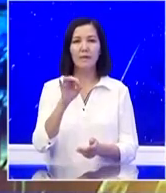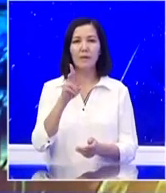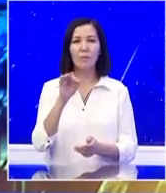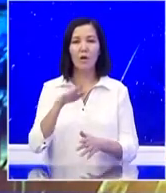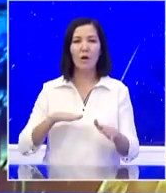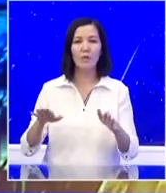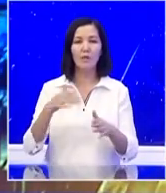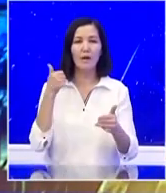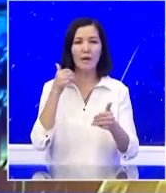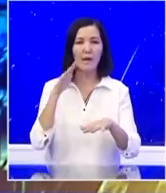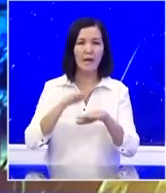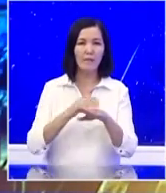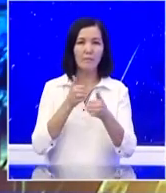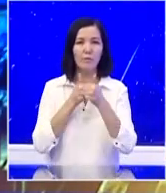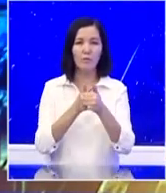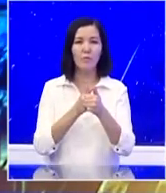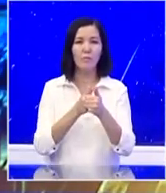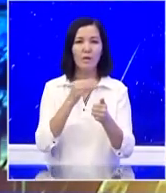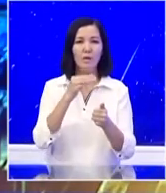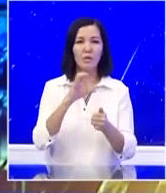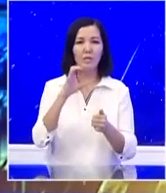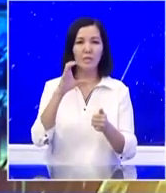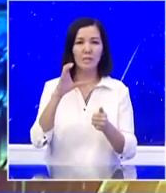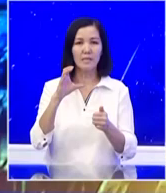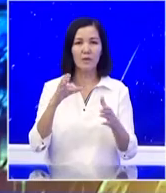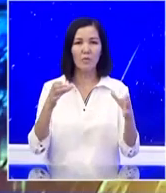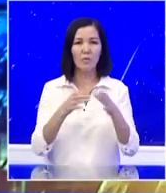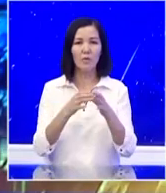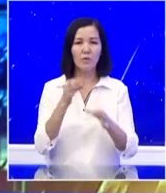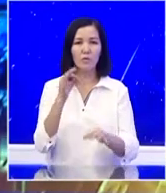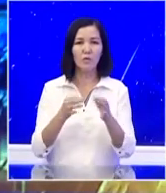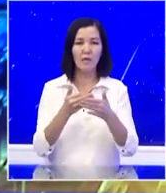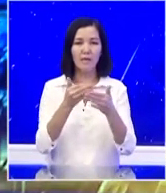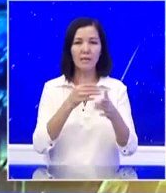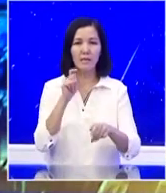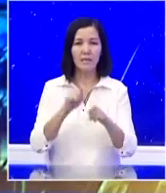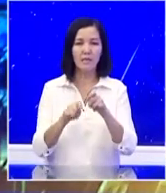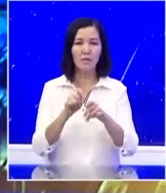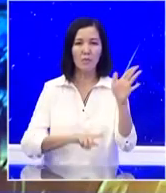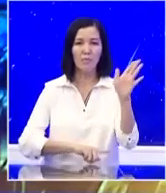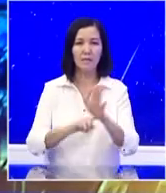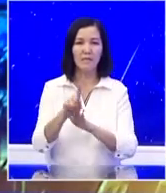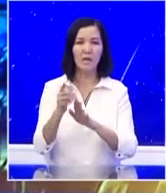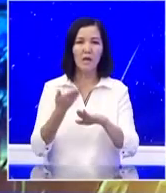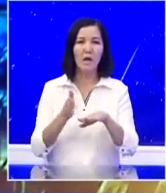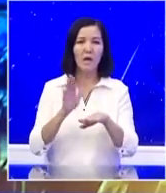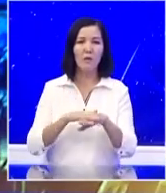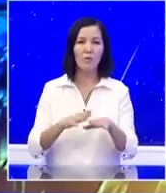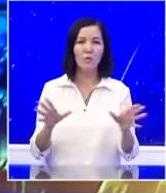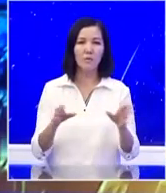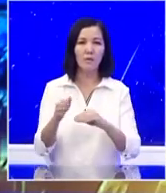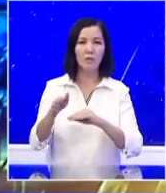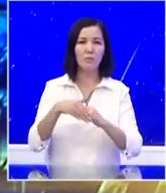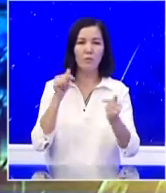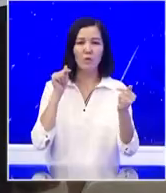ауданы әкімінің орынбасары мен жауапкершілігі шектеулі серіктестік өкіліне қатысты сотқа дейінгі тергеу амалдары басталды. Олар ауыл сыбайлас